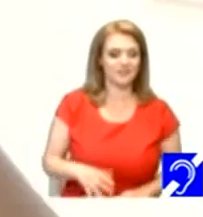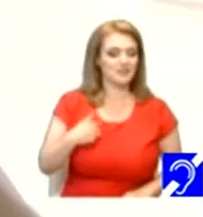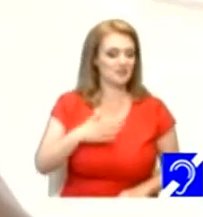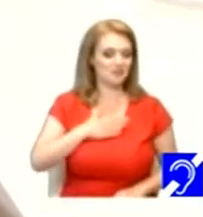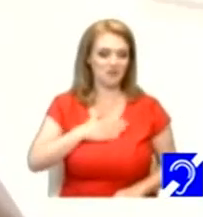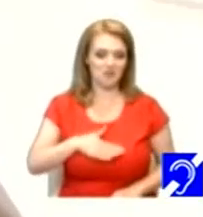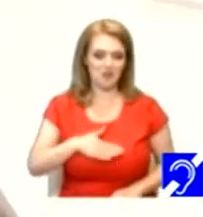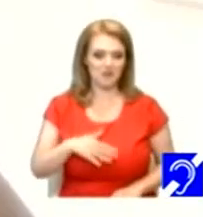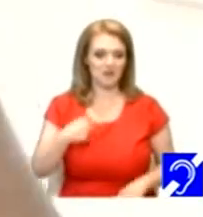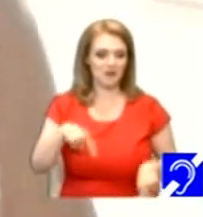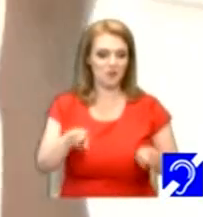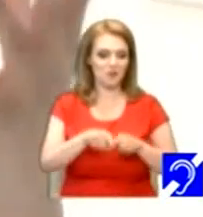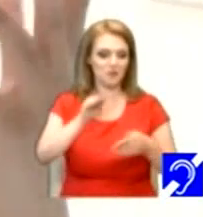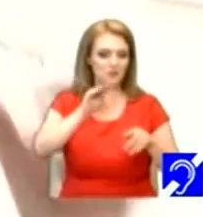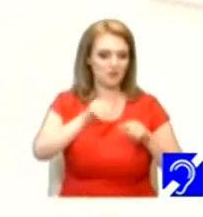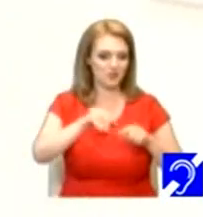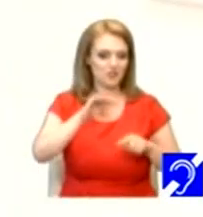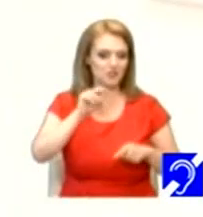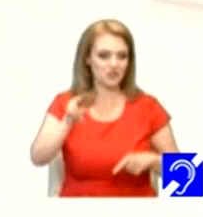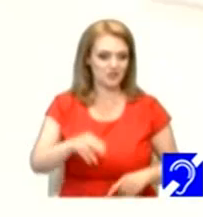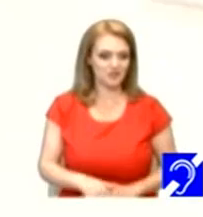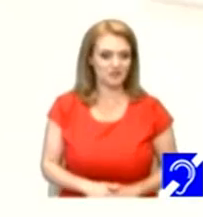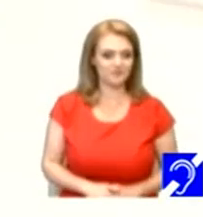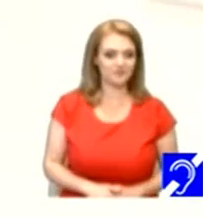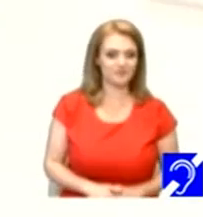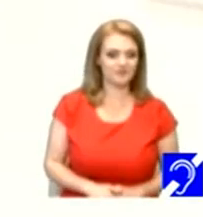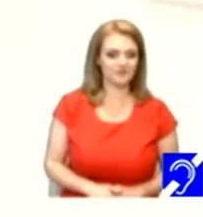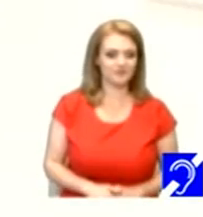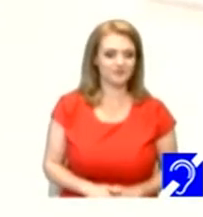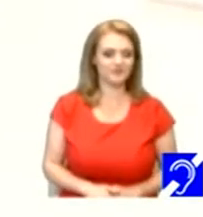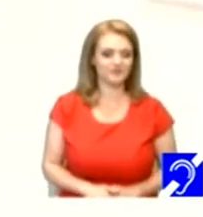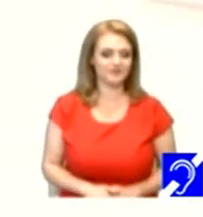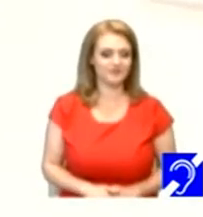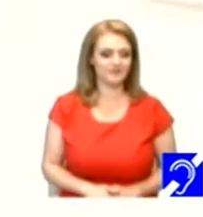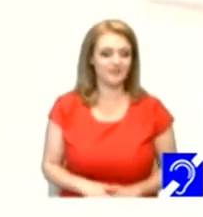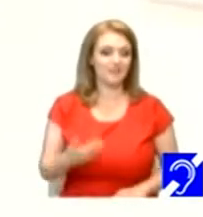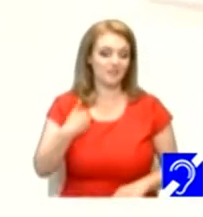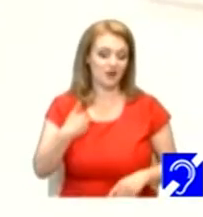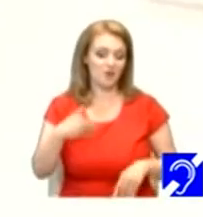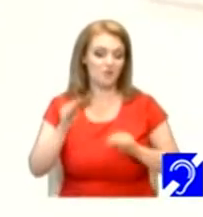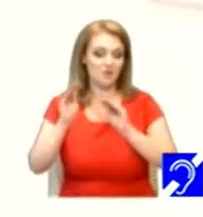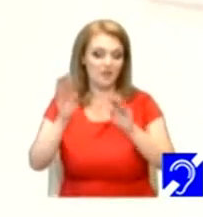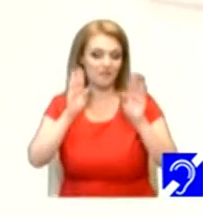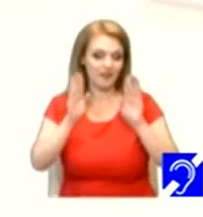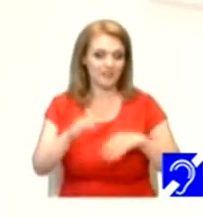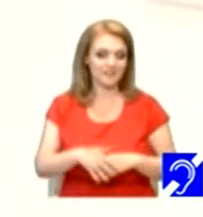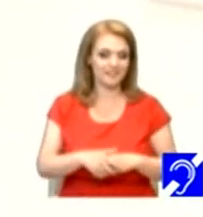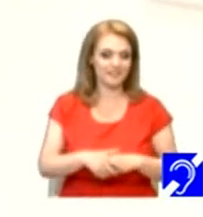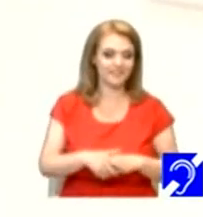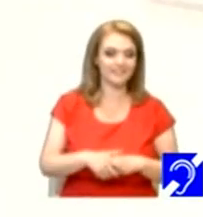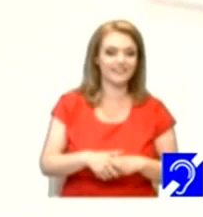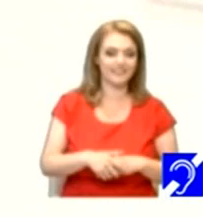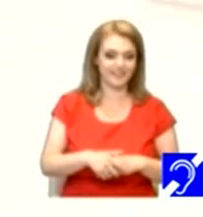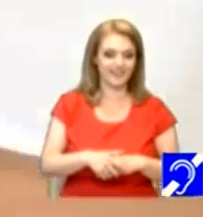installed. Now if I'm in a loud place and I want to share my Instagram or my social media, say, scan my